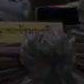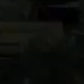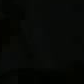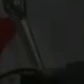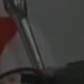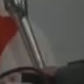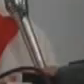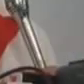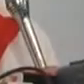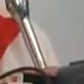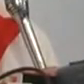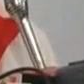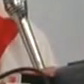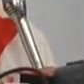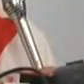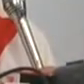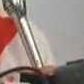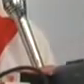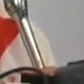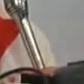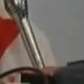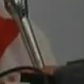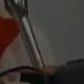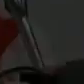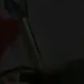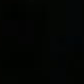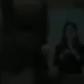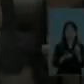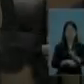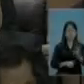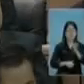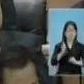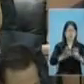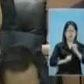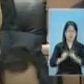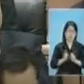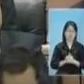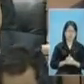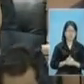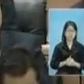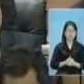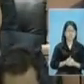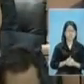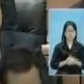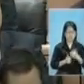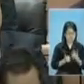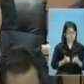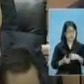เก็บฉันไว้ทำบ้าอะไร ไอ้โน่นก็ไม่ดี สิ่งที่ผมเรียบเรียงจะมาอภิปร